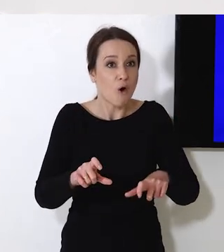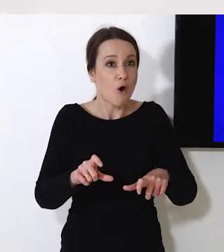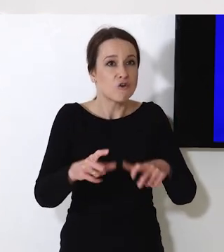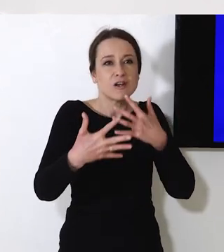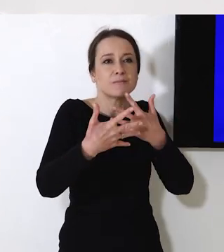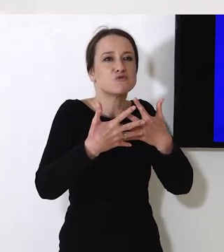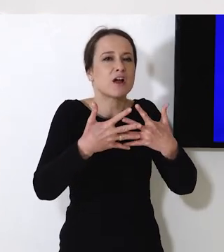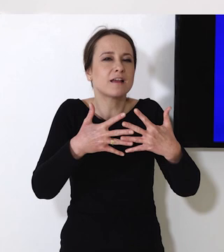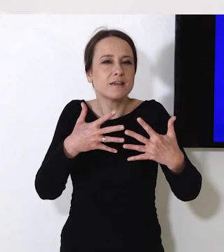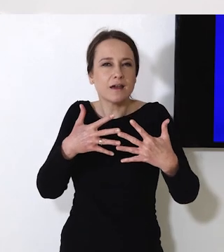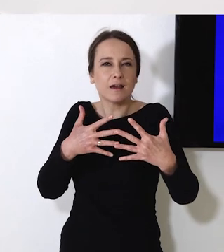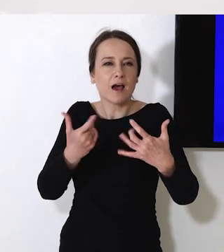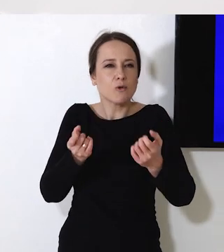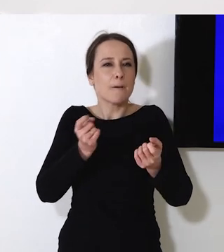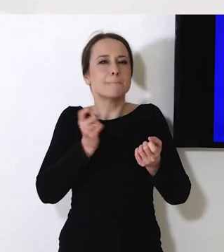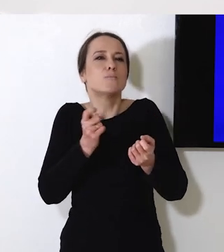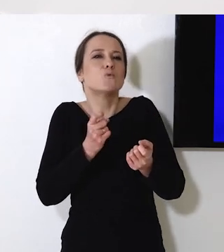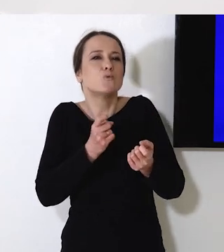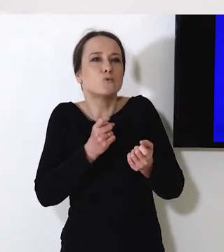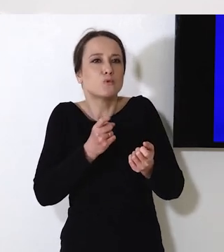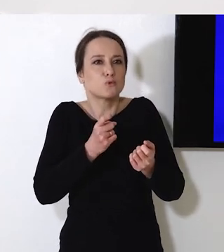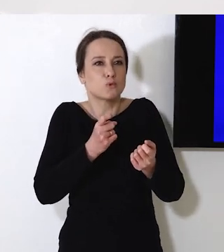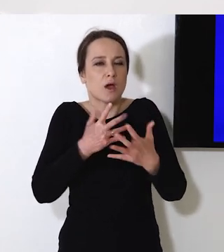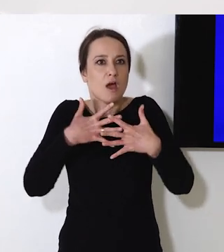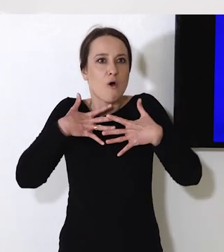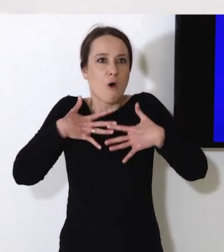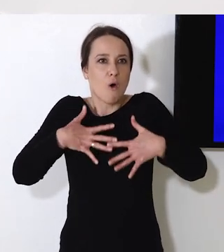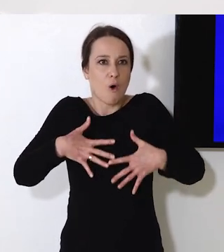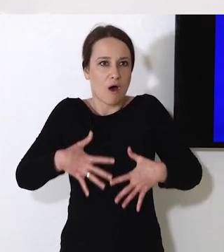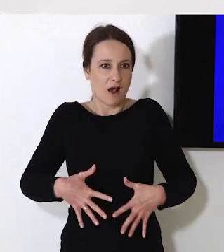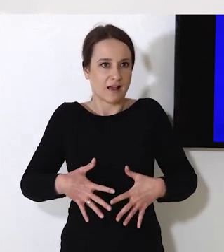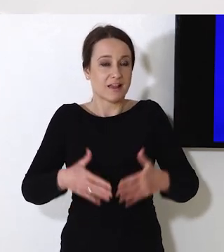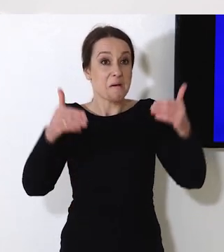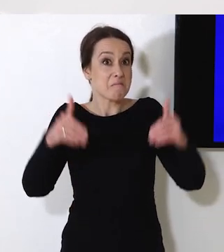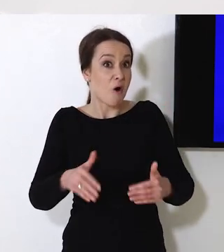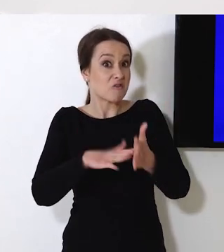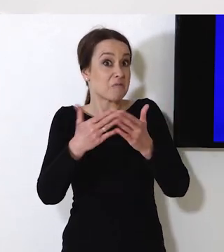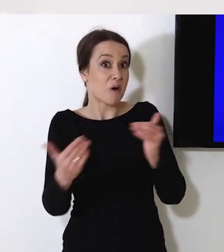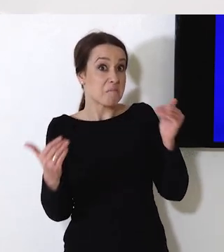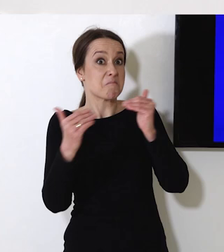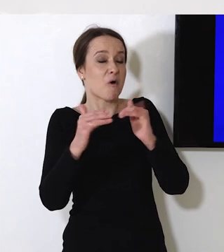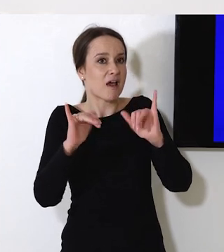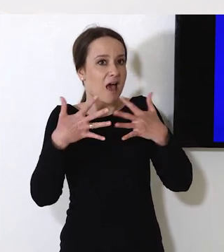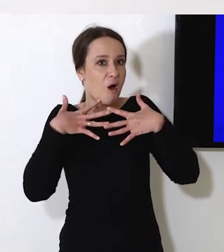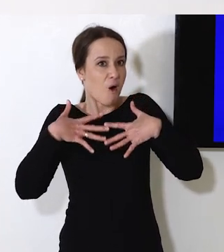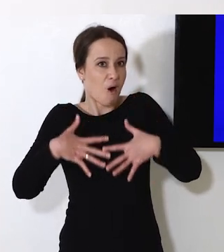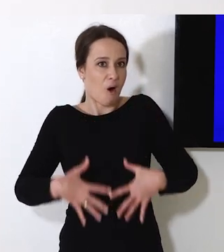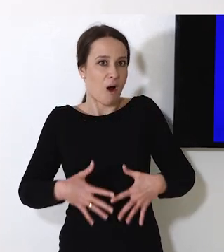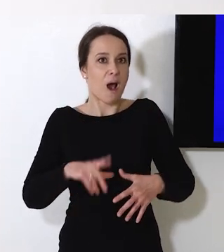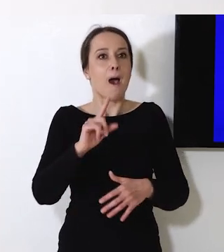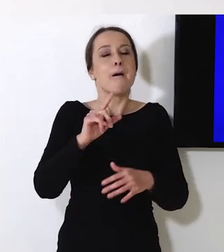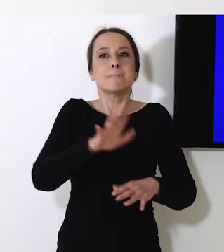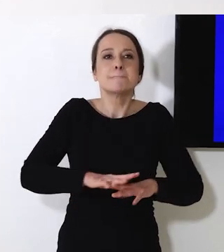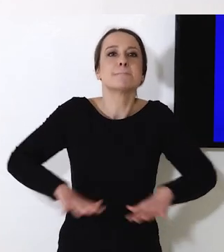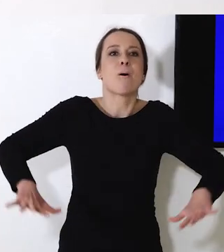się pulsujący wzajemnie powiązane organizm który można by porównać do organizmu pola